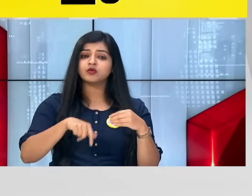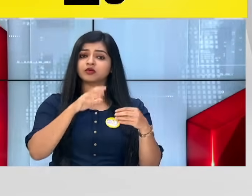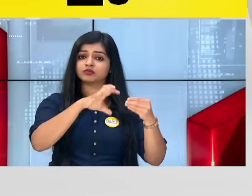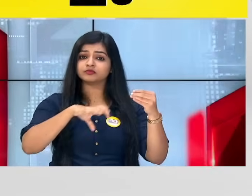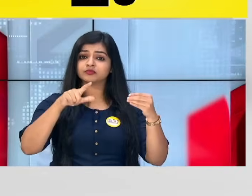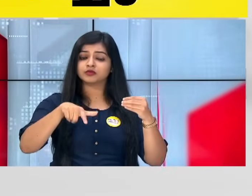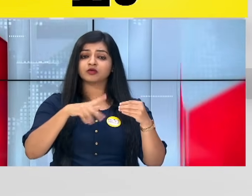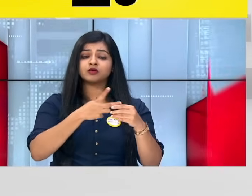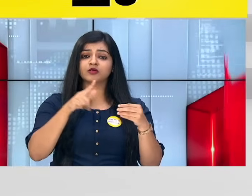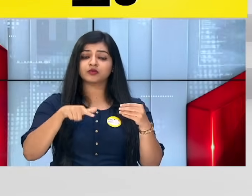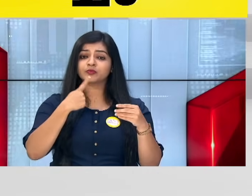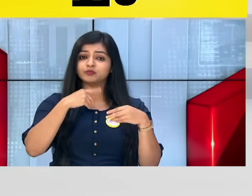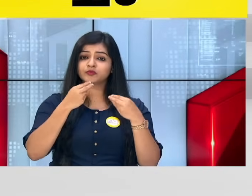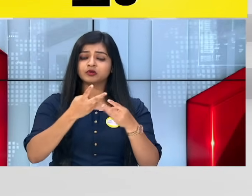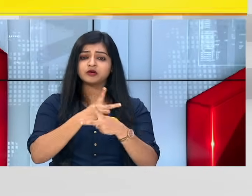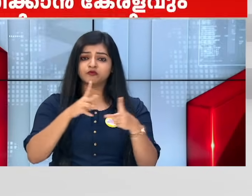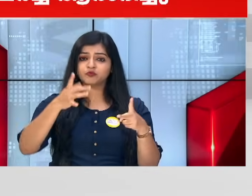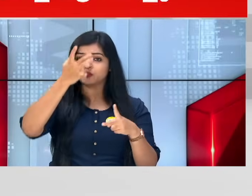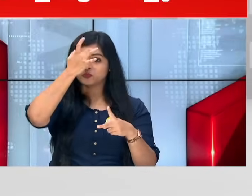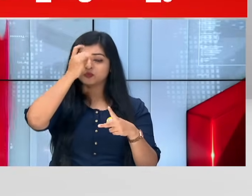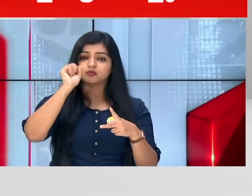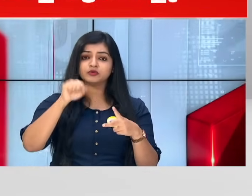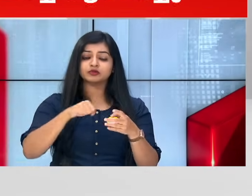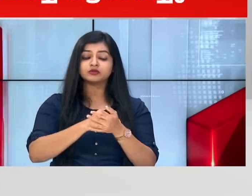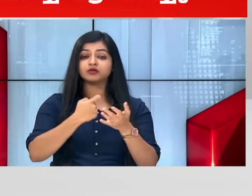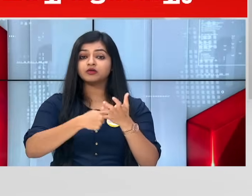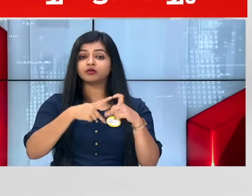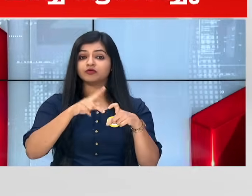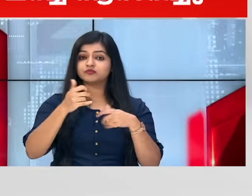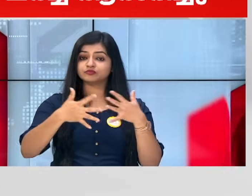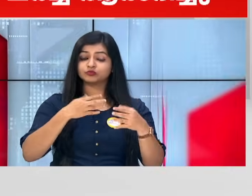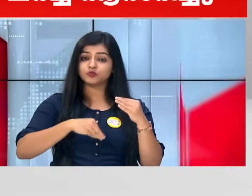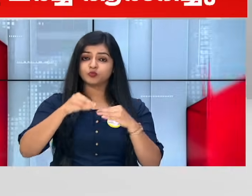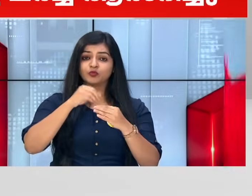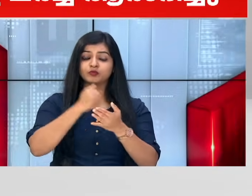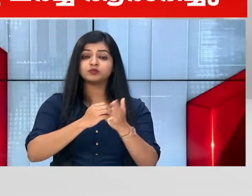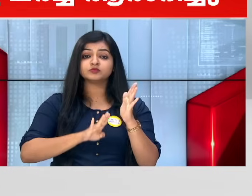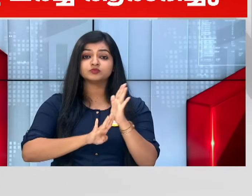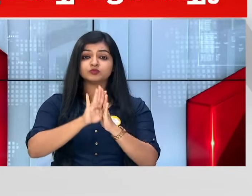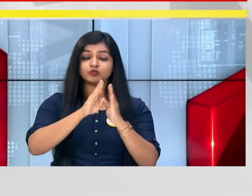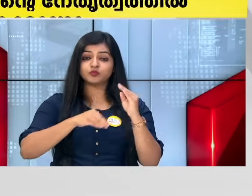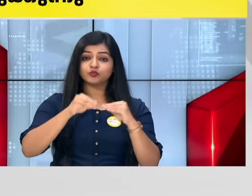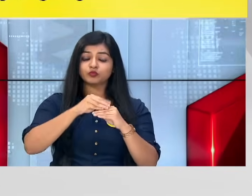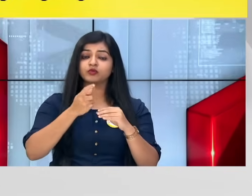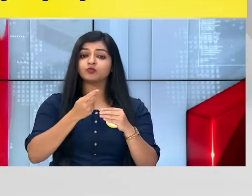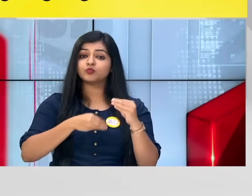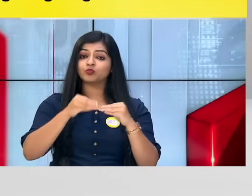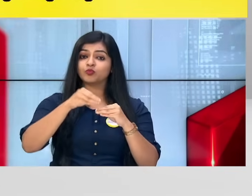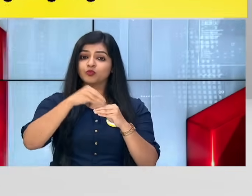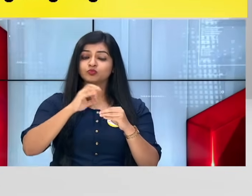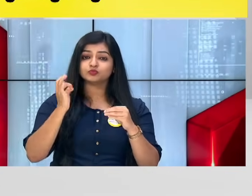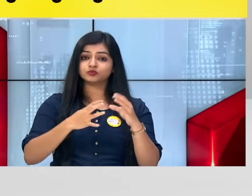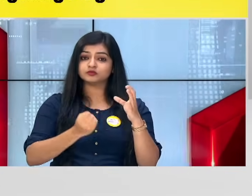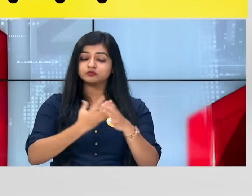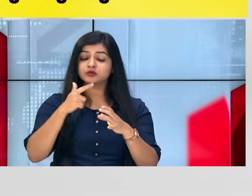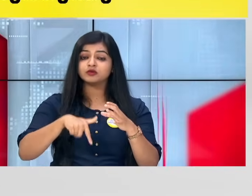പോകാൻ പലതരത്തിലുള്ള പ്രശ്നങ്ങളുണ്ട്. നമ്മുടെ റവന്യൂ വർദ്ധിക്കണം, കൂടുതൽ വികസനം ഉണ്ടാകണം, അത് വീണ്ടും ഇൻവെസ്റ്റ് ചെയ്യണം, കൂടുതൽ തൊഴിലവസരം ഉണ്ടാകണം,